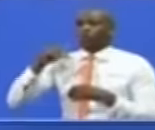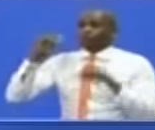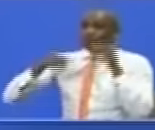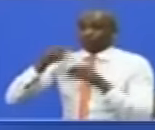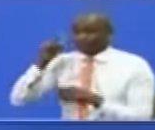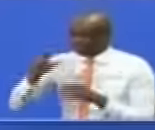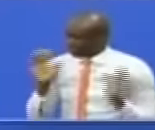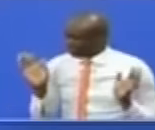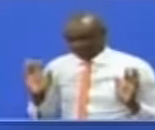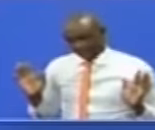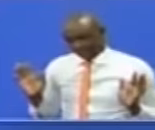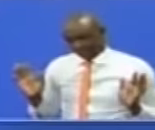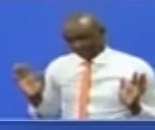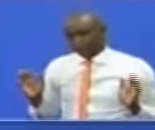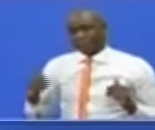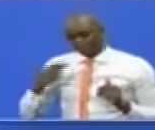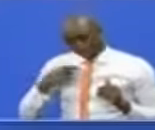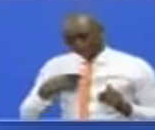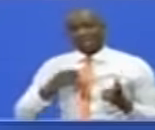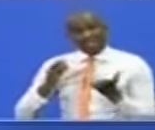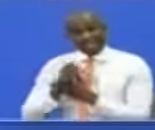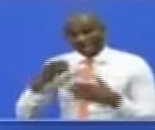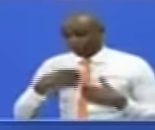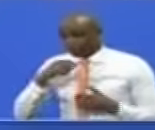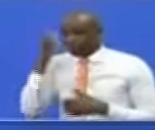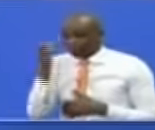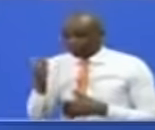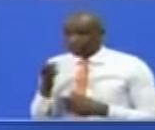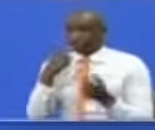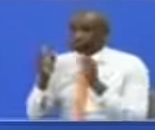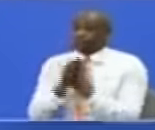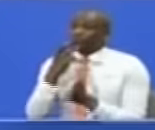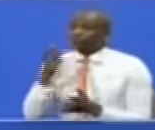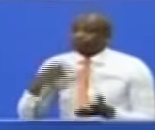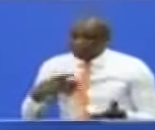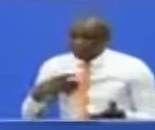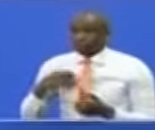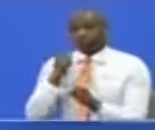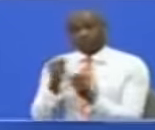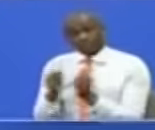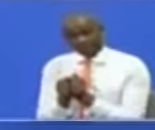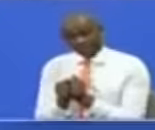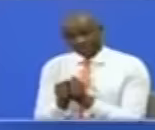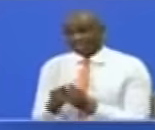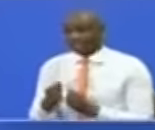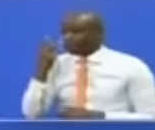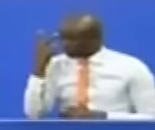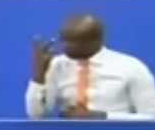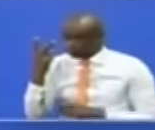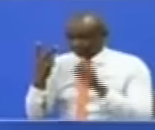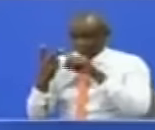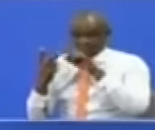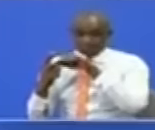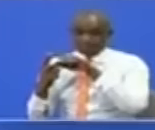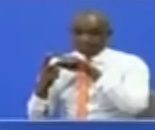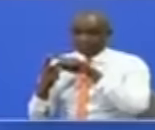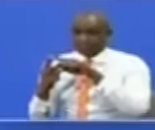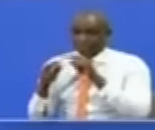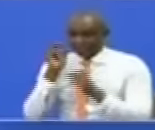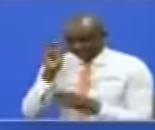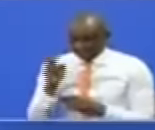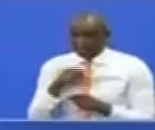hili, kwa sababu mimi niko na haki kwenda hata Pokot na kwenda kuwaomba wa Pokot zaidiane pamoja. Ya pili, kumekuwa na